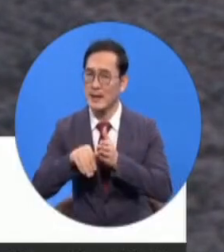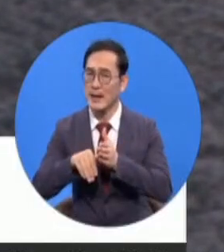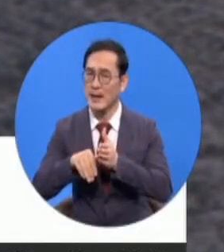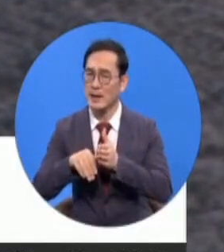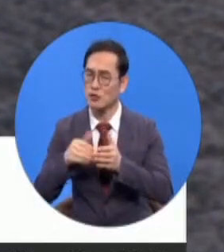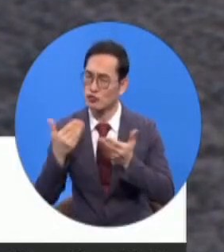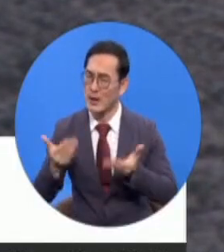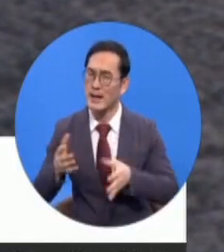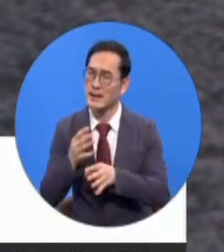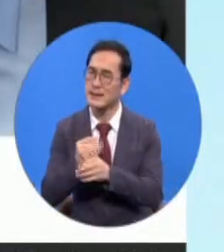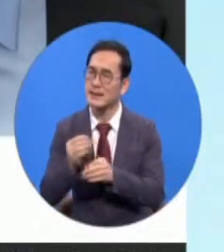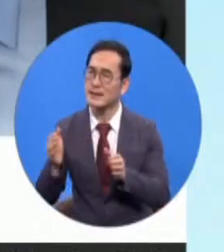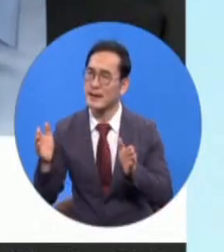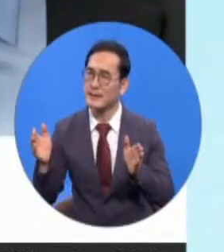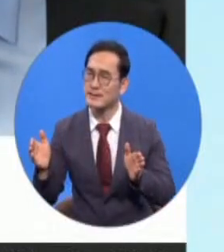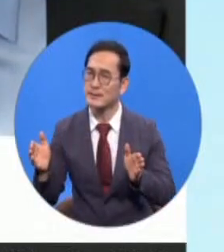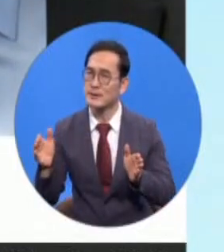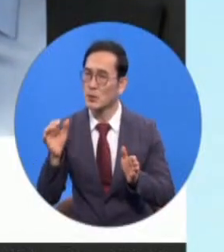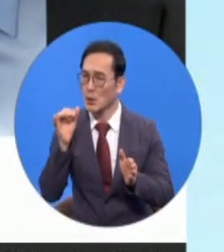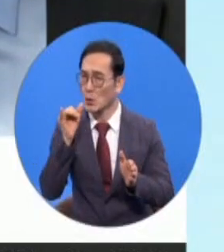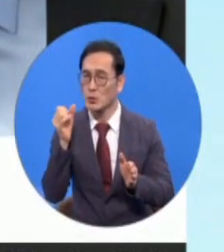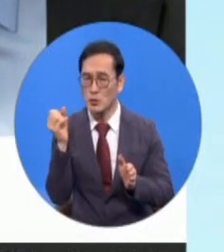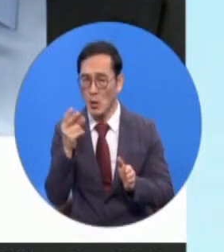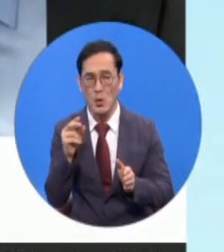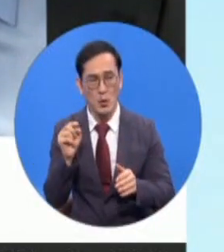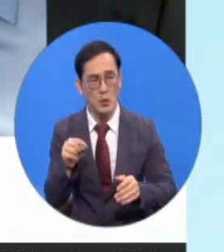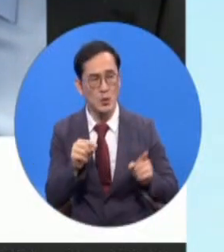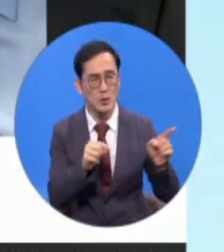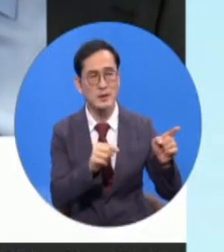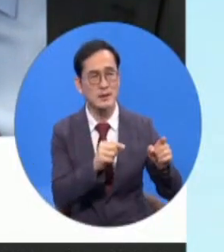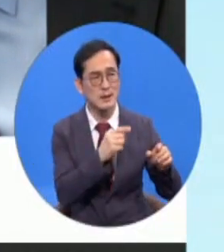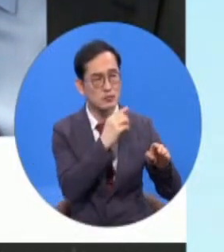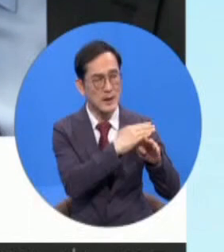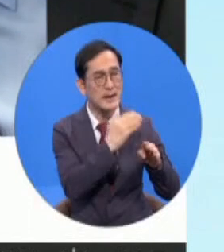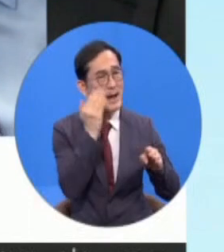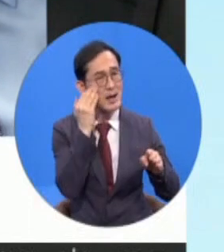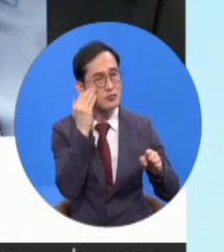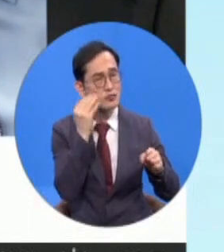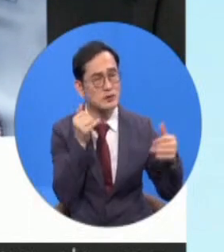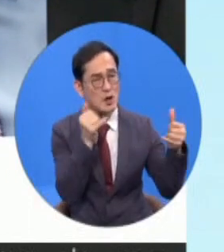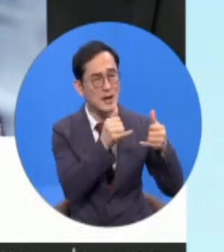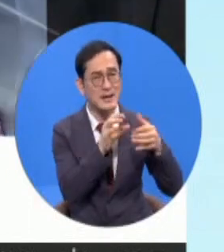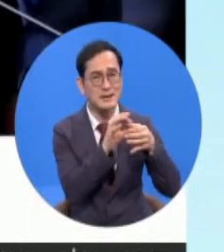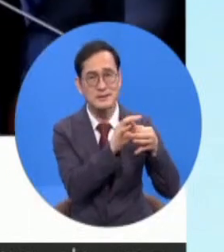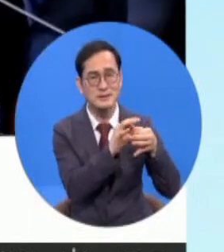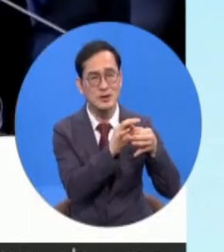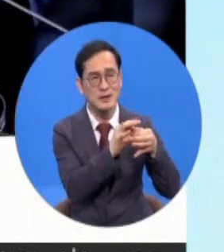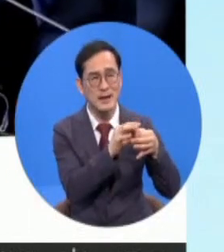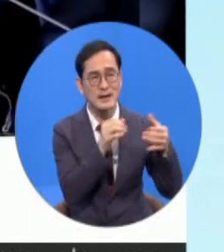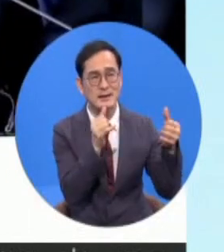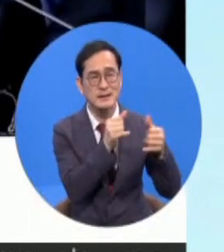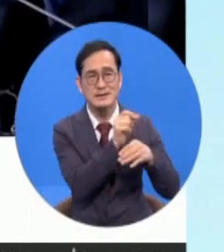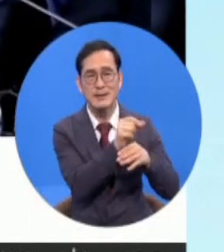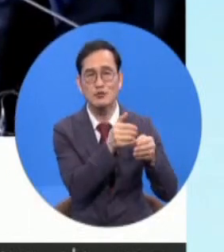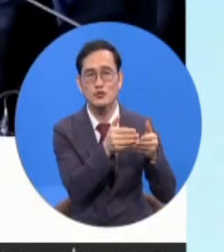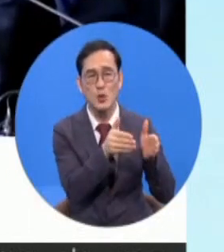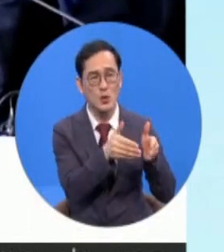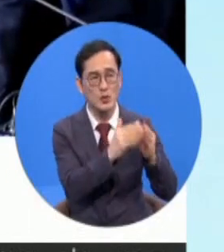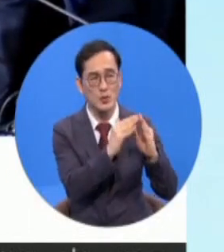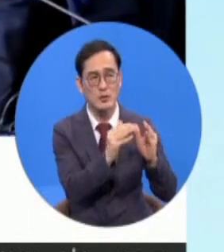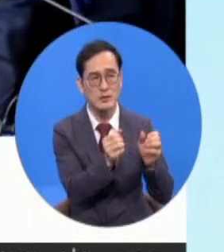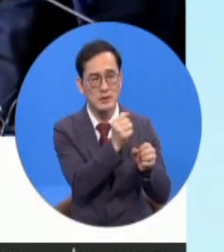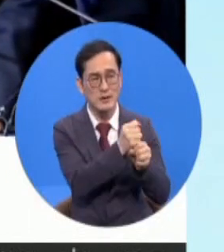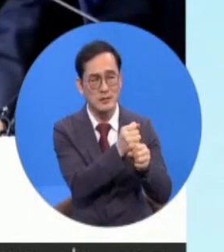당시 각은 아무 연락 사무소 가 개통이 됐다가 다시 또 끈기는 좀 에 어 북한과의